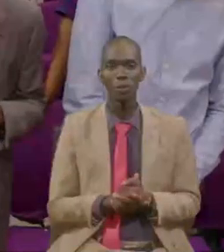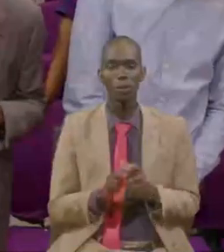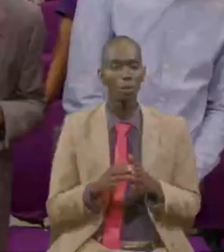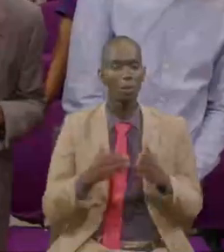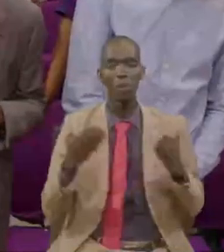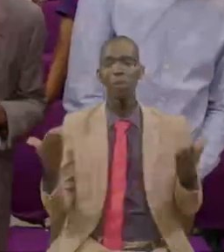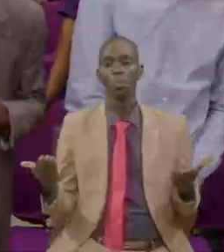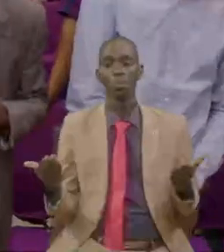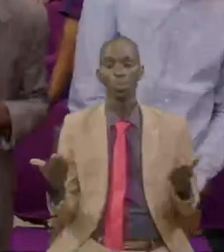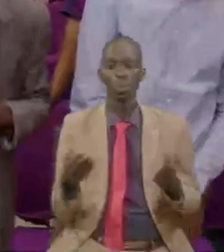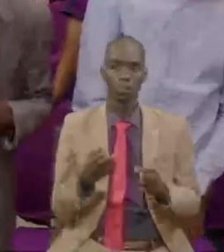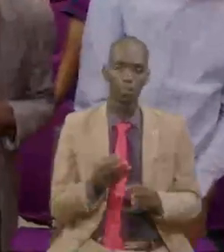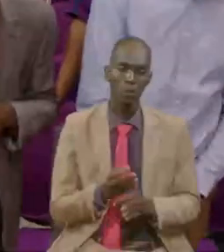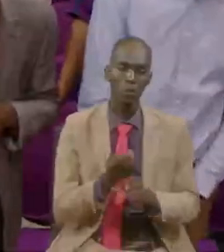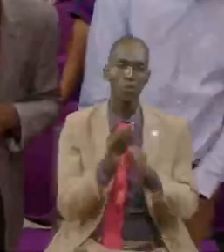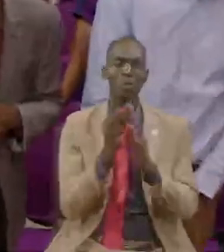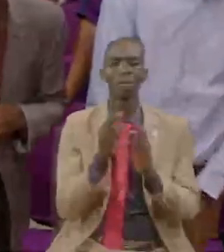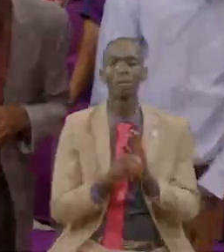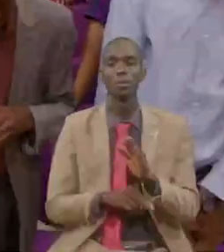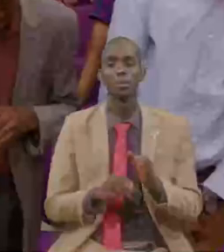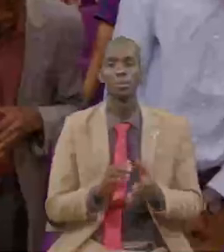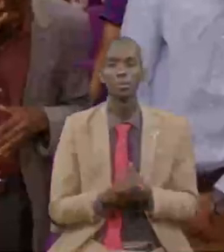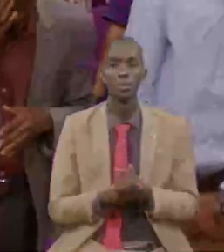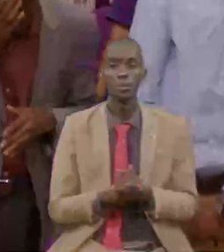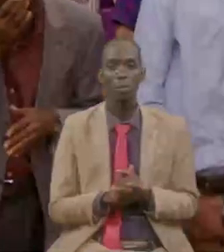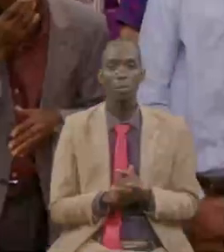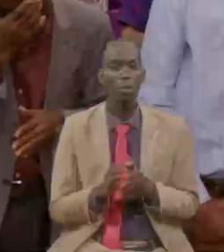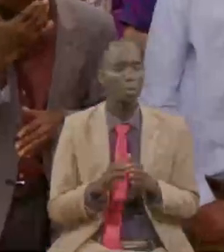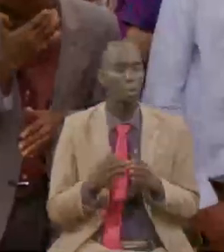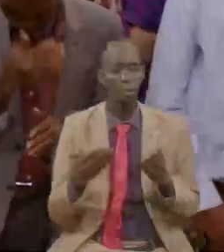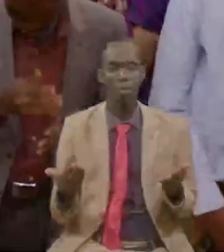Et la franchise, la fidélité franche,